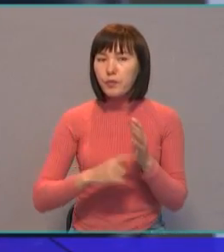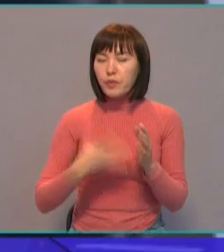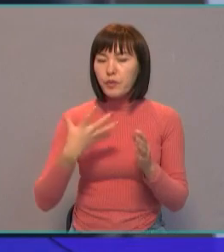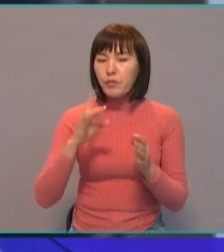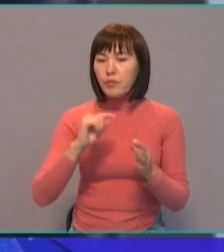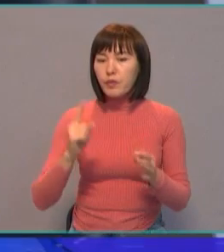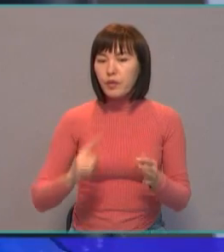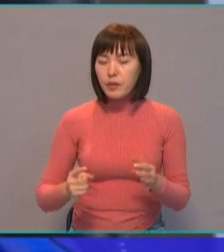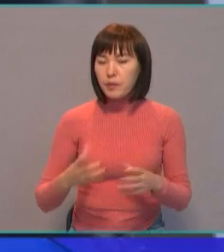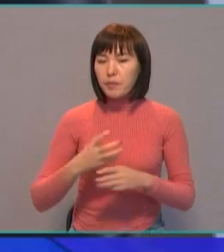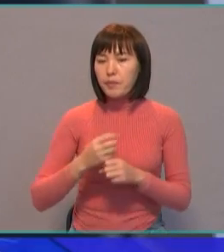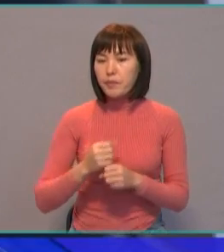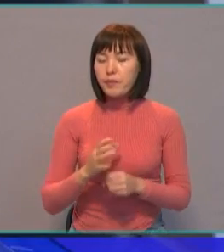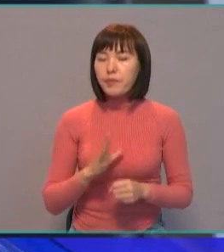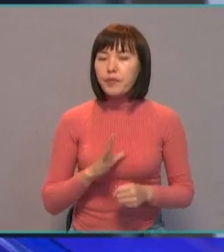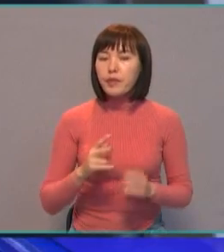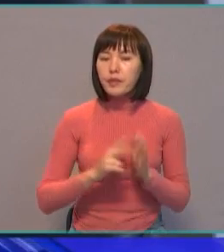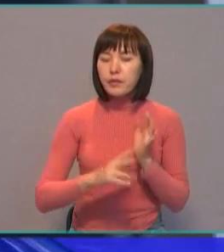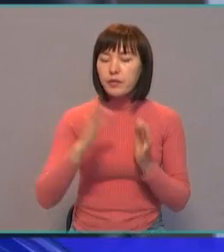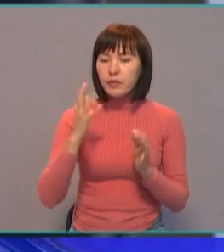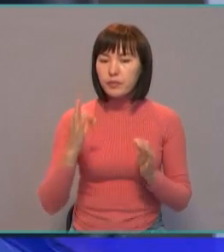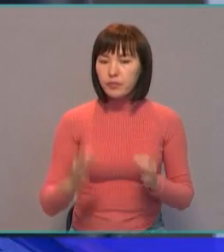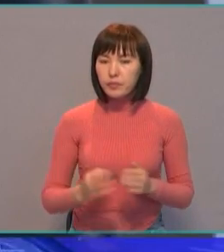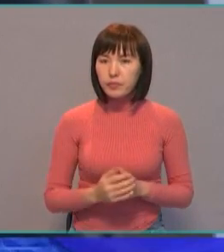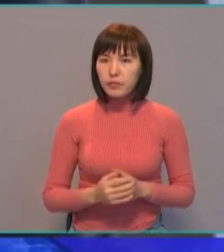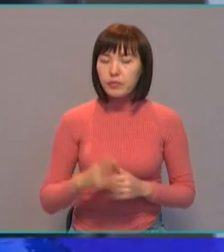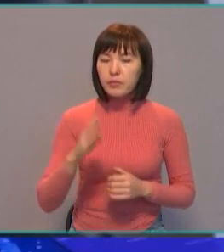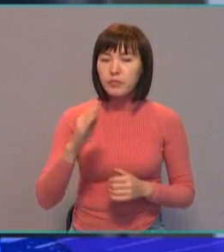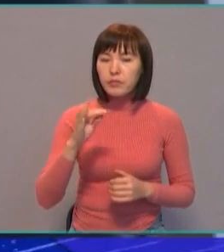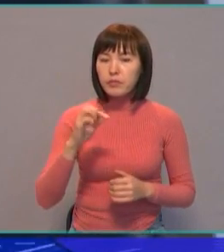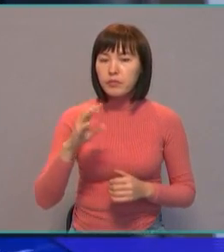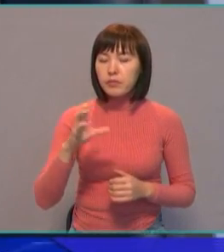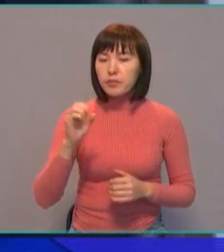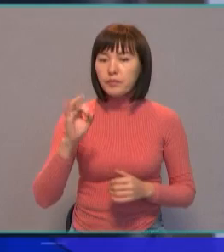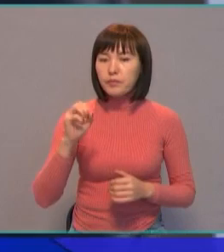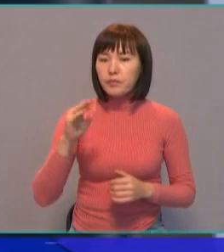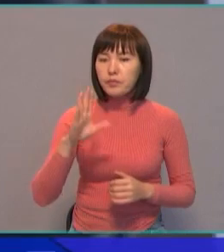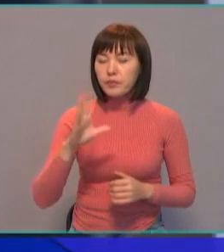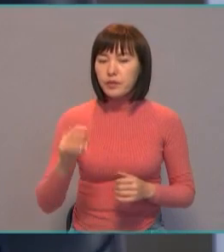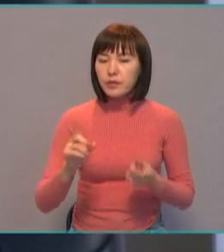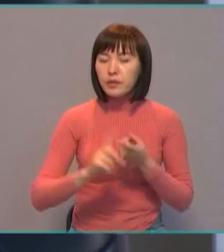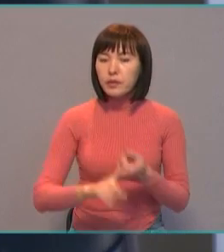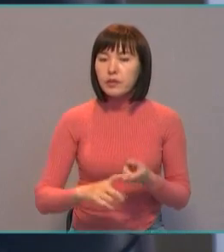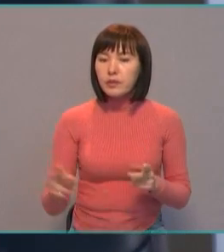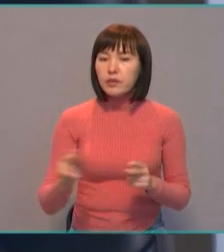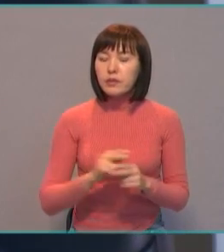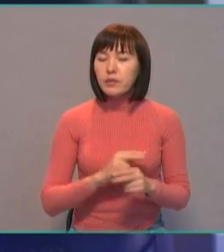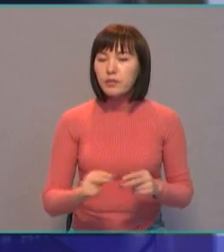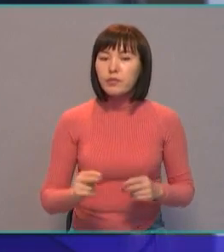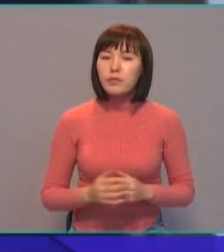есеге қысқарды. 80% житстен емес айтывге жұқпаға қосалқы